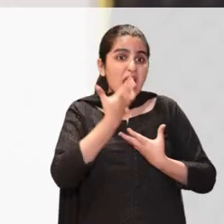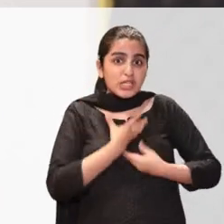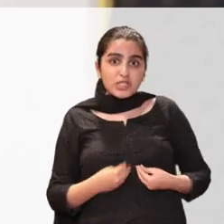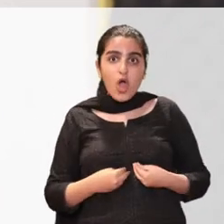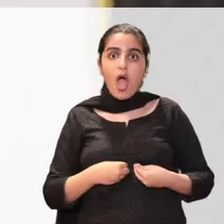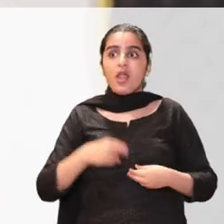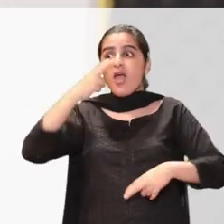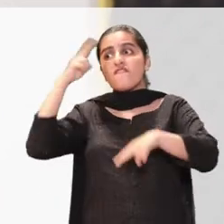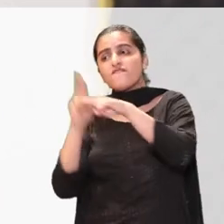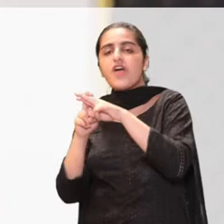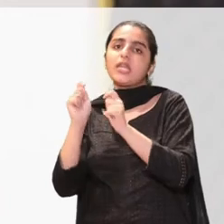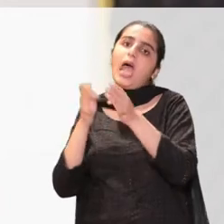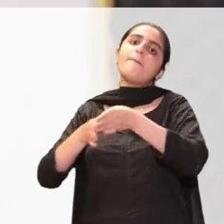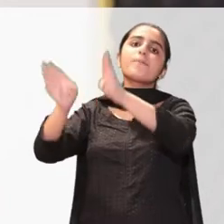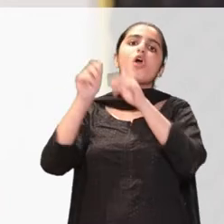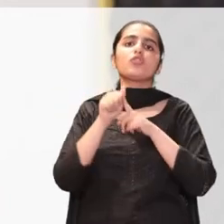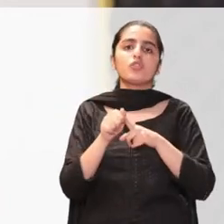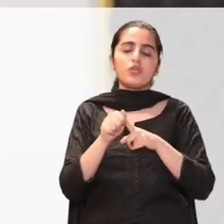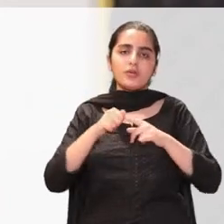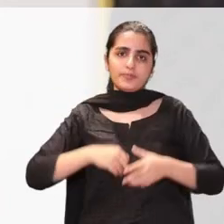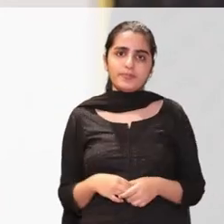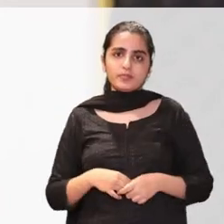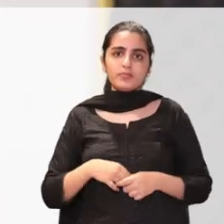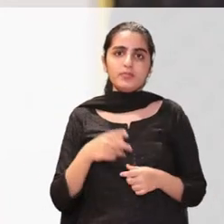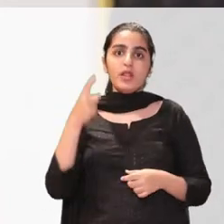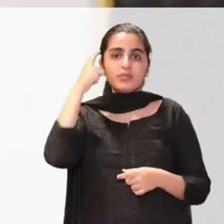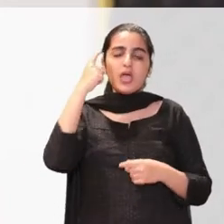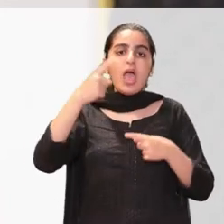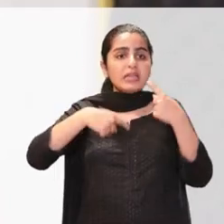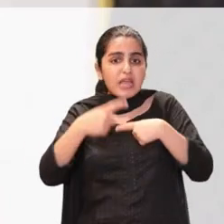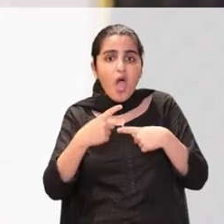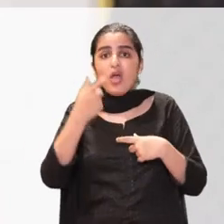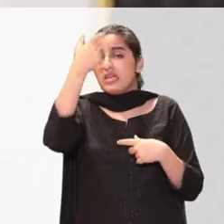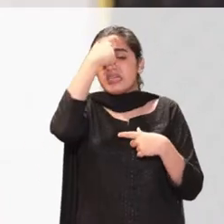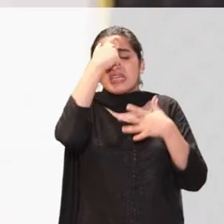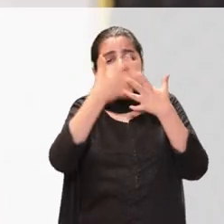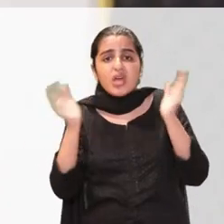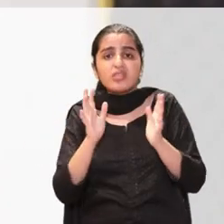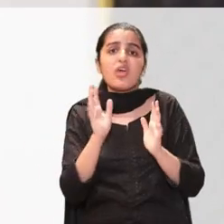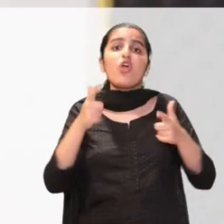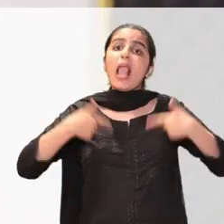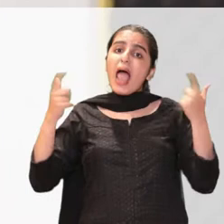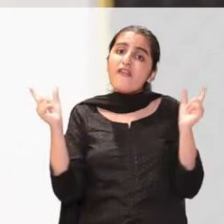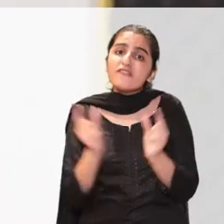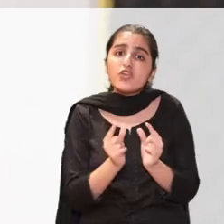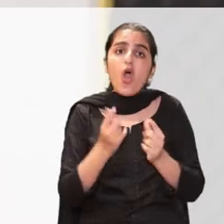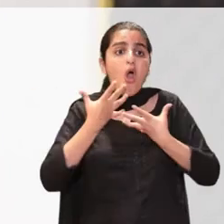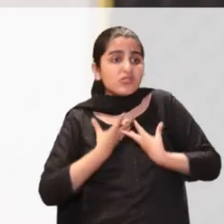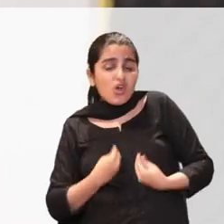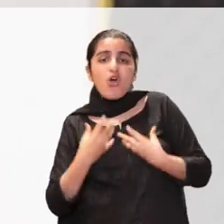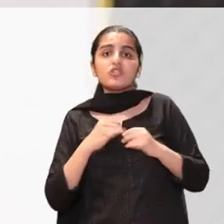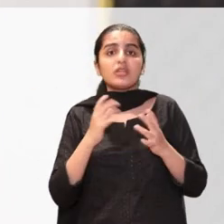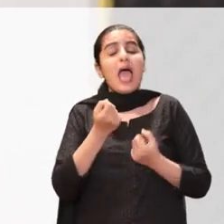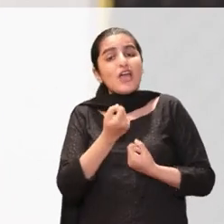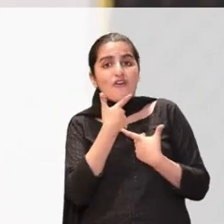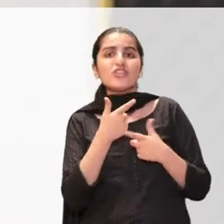बीजेपी समेत वीडियोस मेकअप योरसेल्फ टो एवरीडे इन 10 मिनट के लिए अपना को